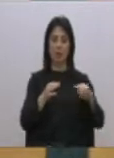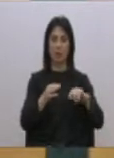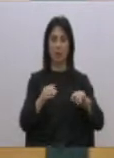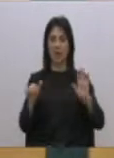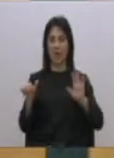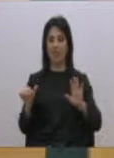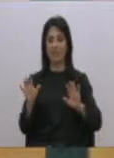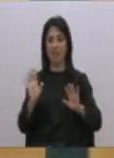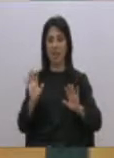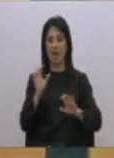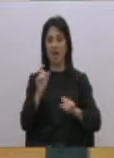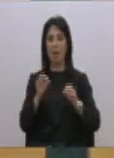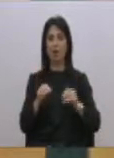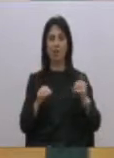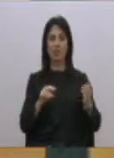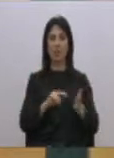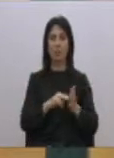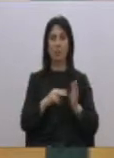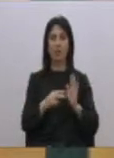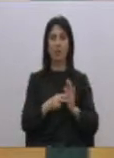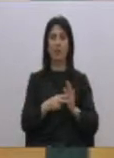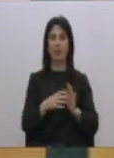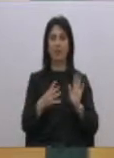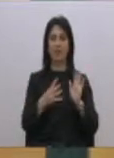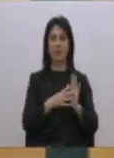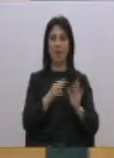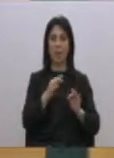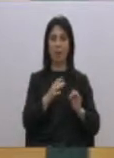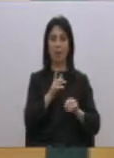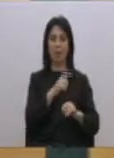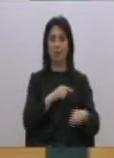6 არამოსამართლე წევრისგან. თქვენი ამოცანა 9 მოსამართლე